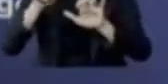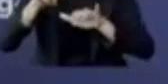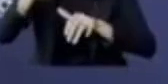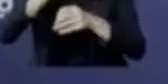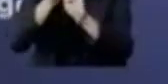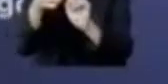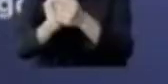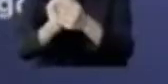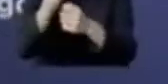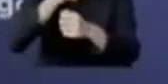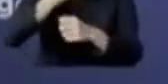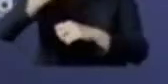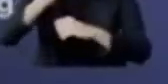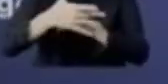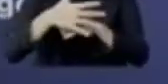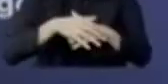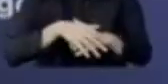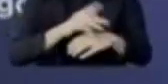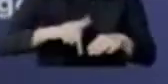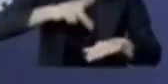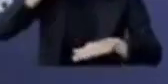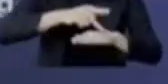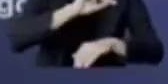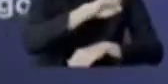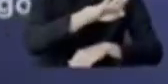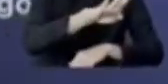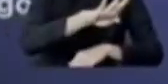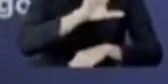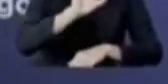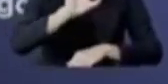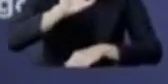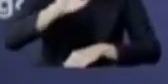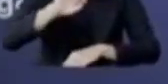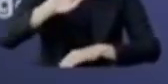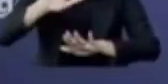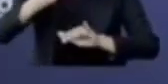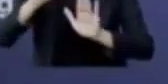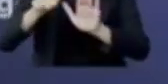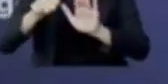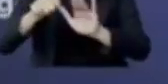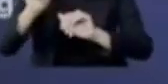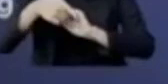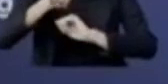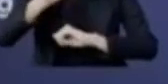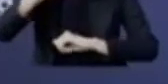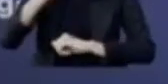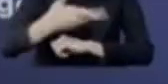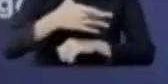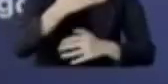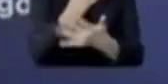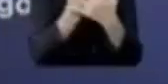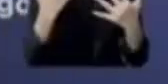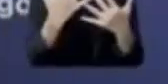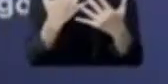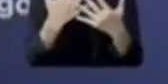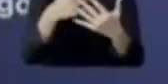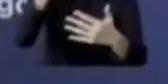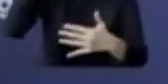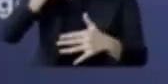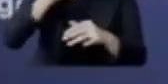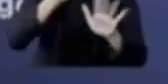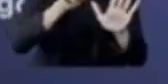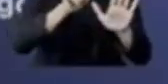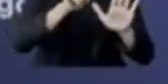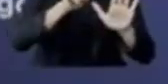penduduk. Filipina 4.419 per 1 juta penduduk. Thailand